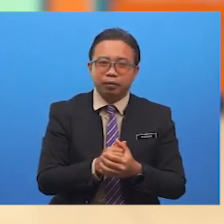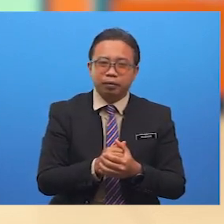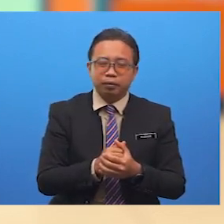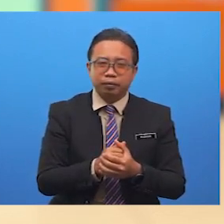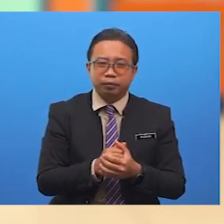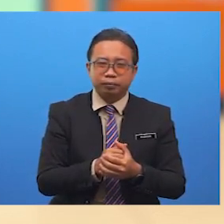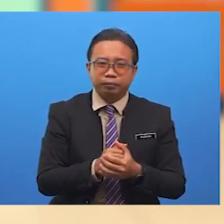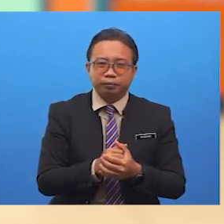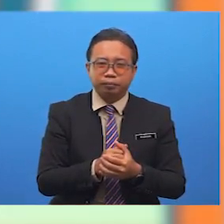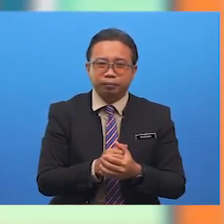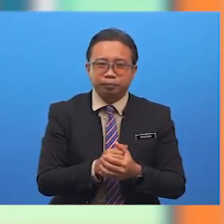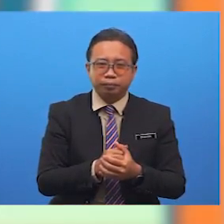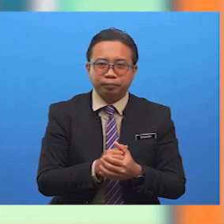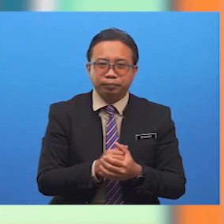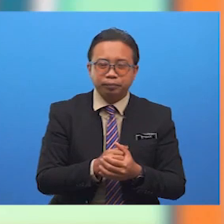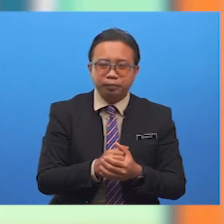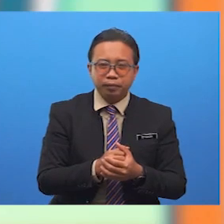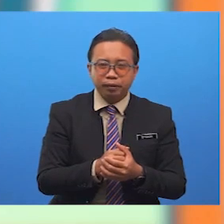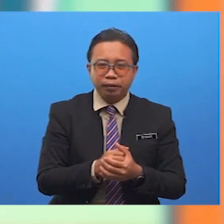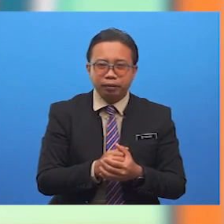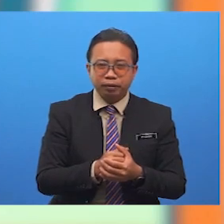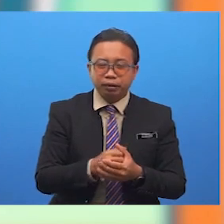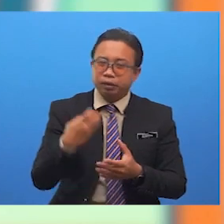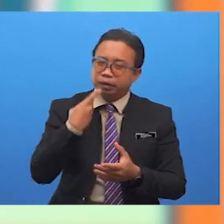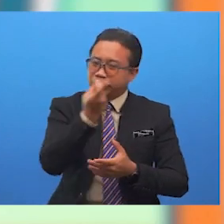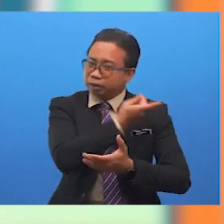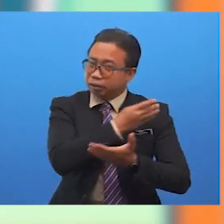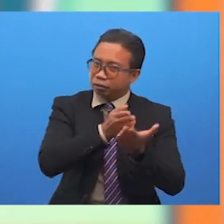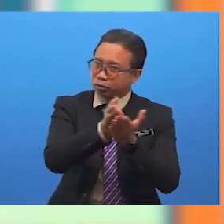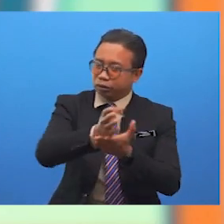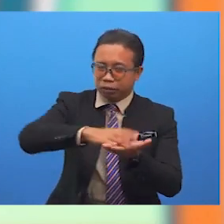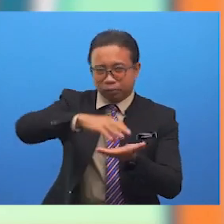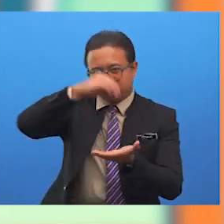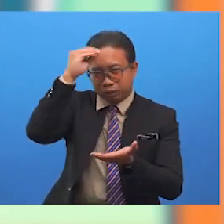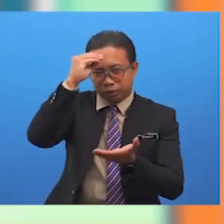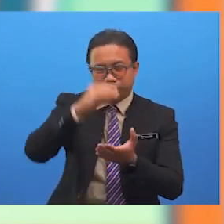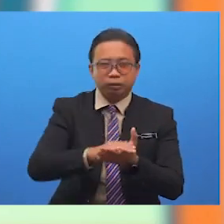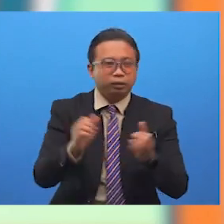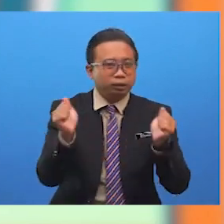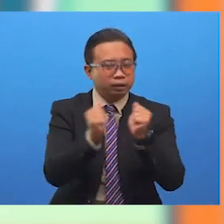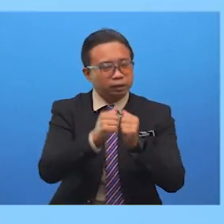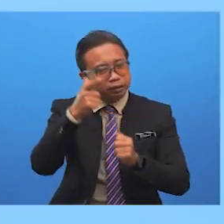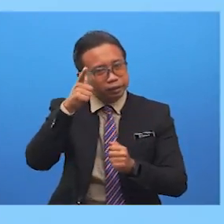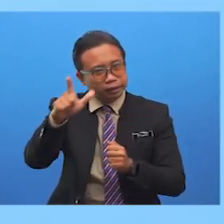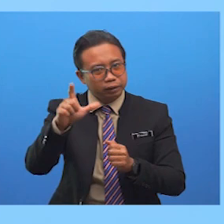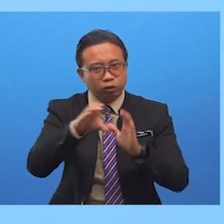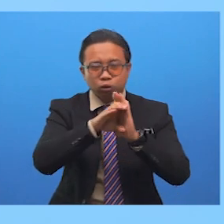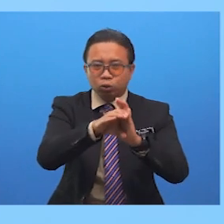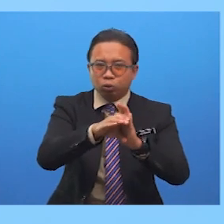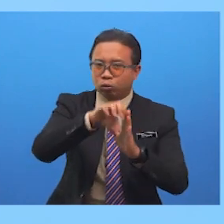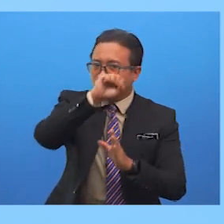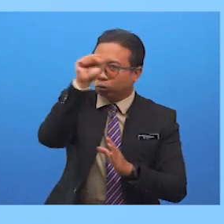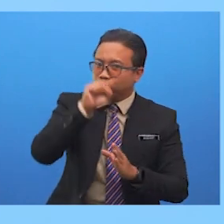sebentar tadi Baiklah kita teruskan membela jarang kita dengan melihat contoh